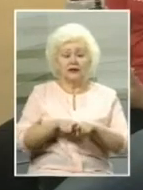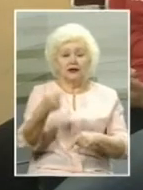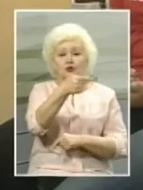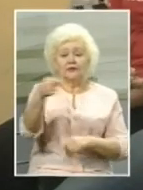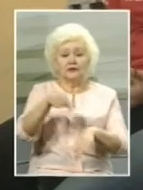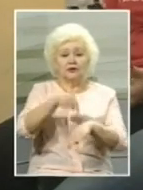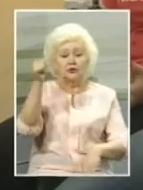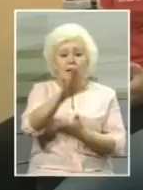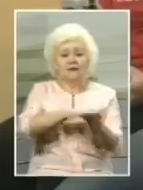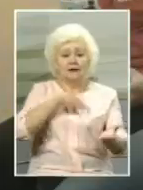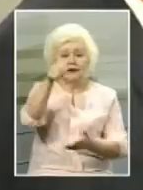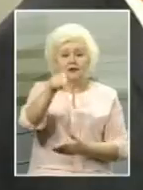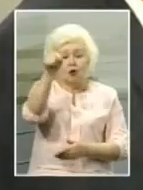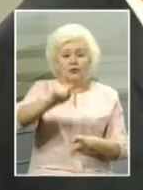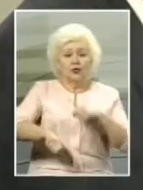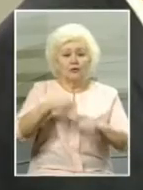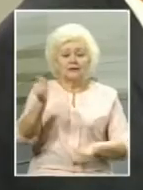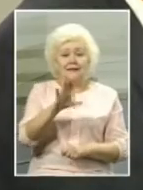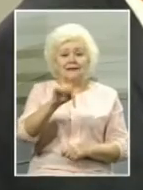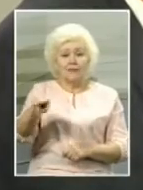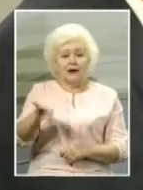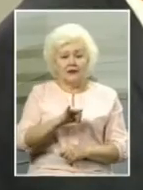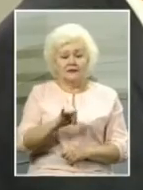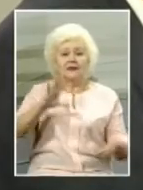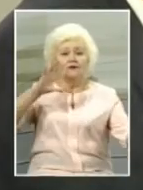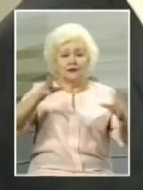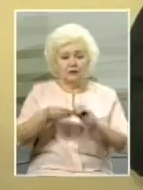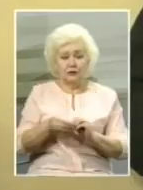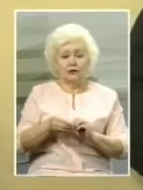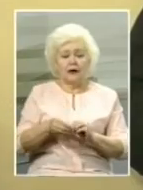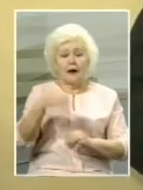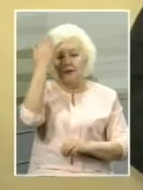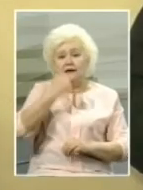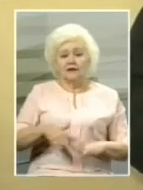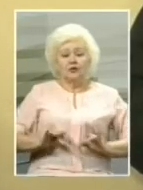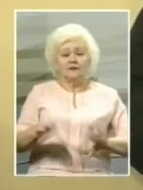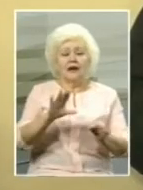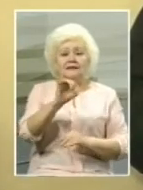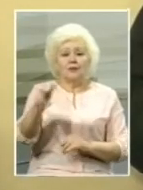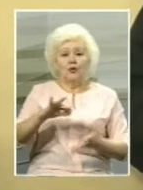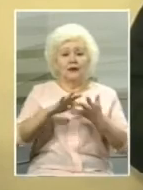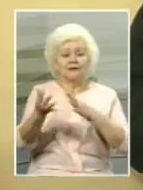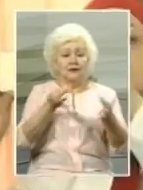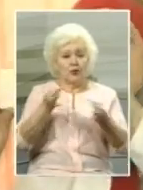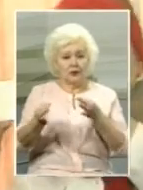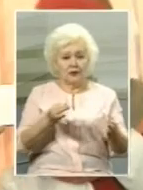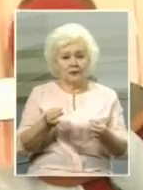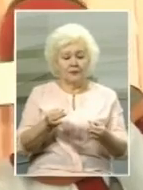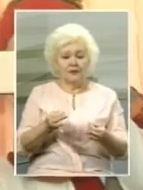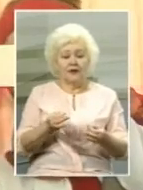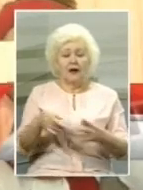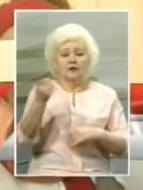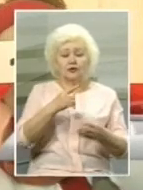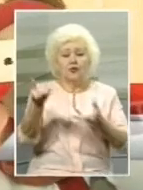відсутність реакції на заяви про злочини у Степанівці. У результаті паралізована діяльність Степанівської сільської ради. Зговор,